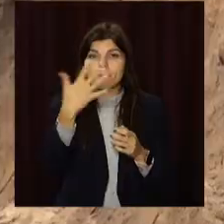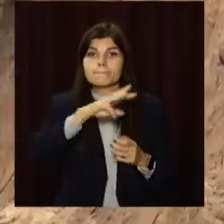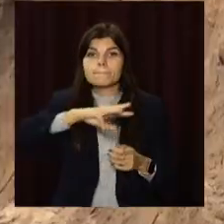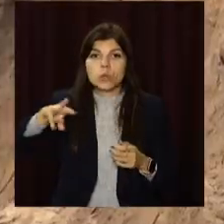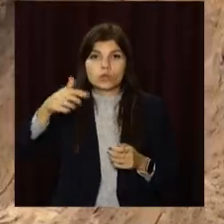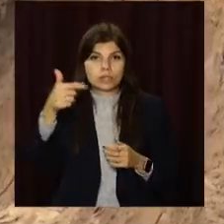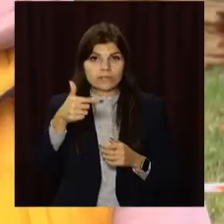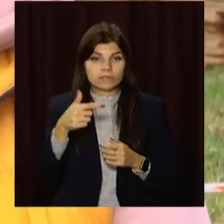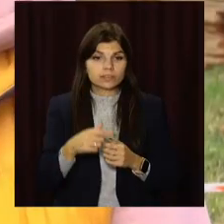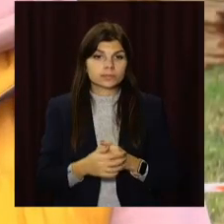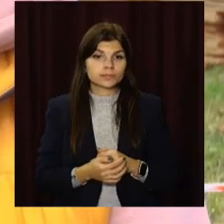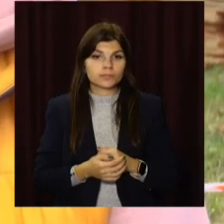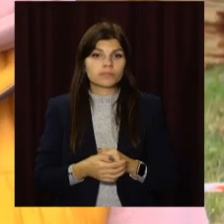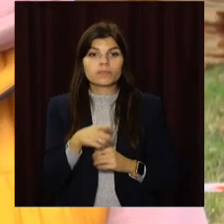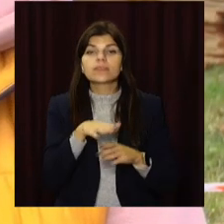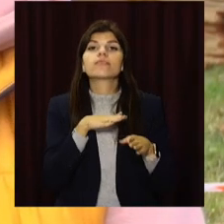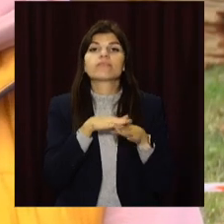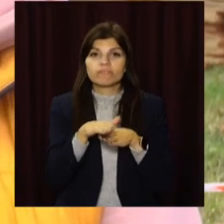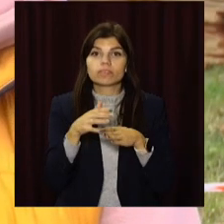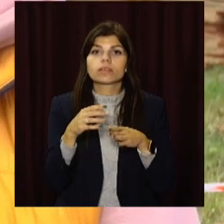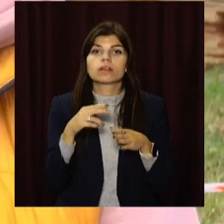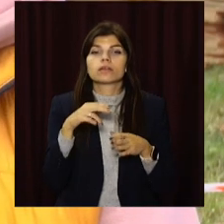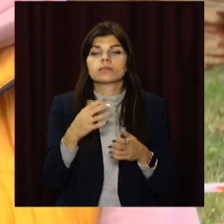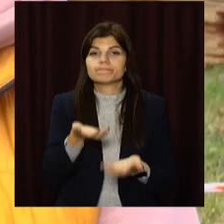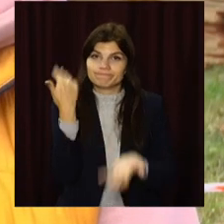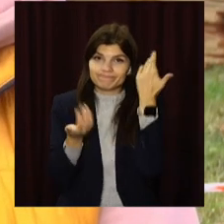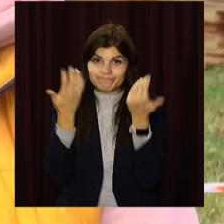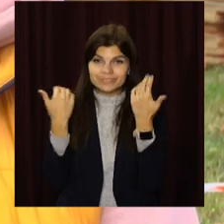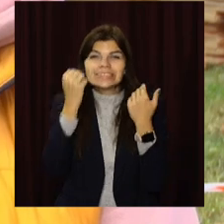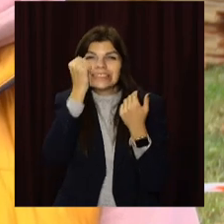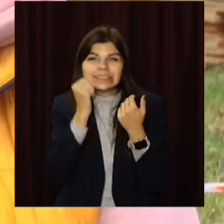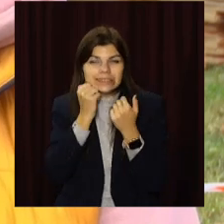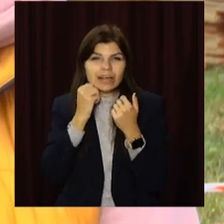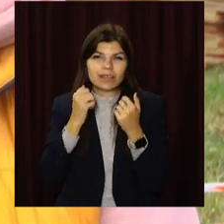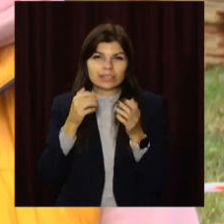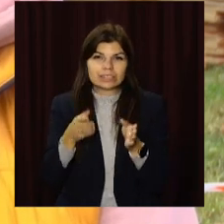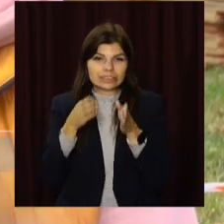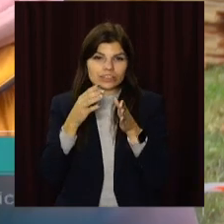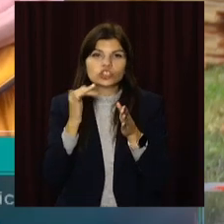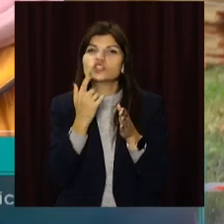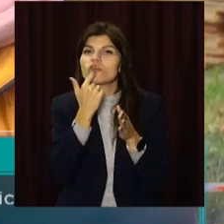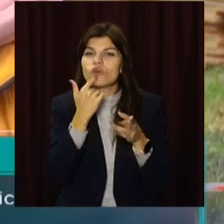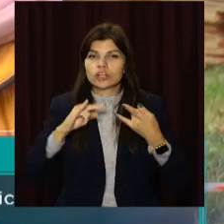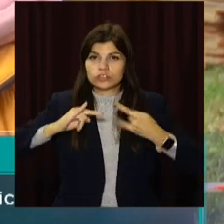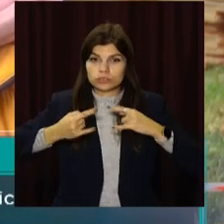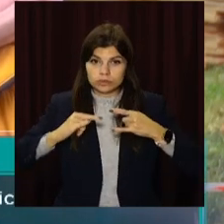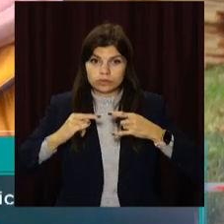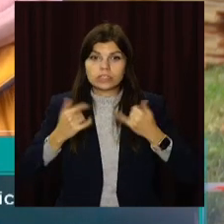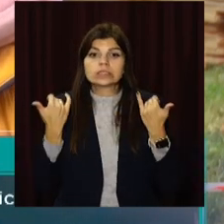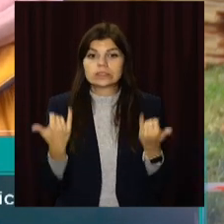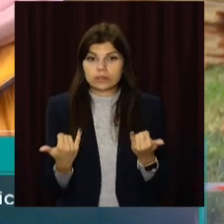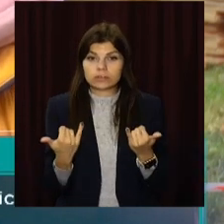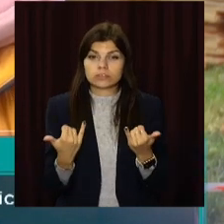1,5 мільйона гривень. Виконані демонтажні роботи, розібрана стара підпірна стінка з червоної цегли,